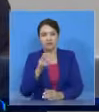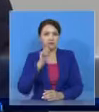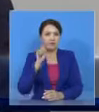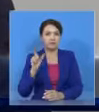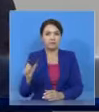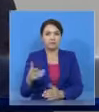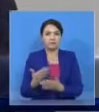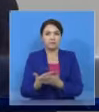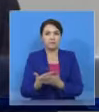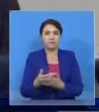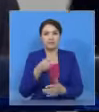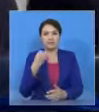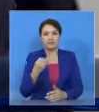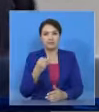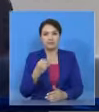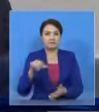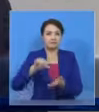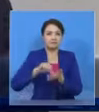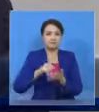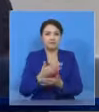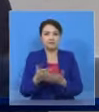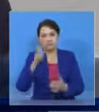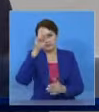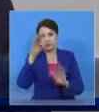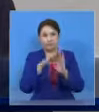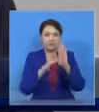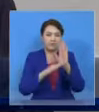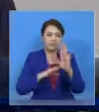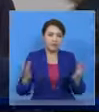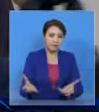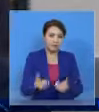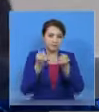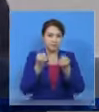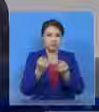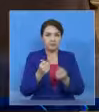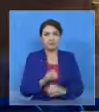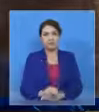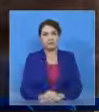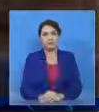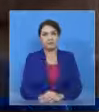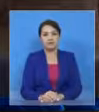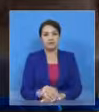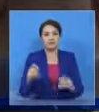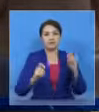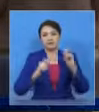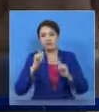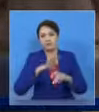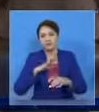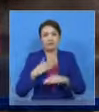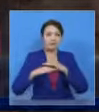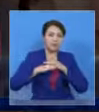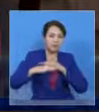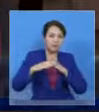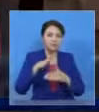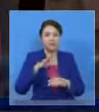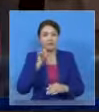предпринимателей и участие castorama поддержки предпринимательства форум стал своего рода площадкой на